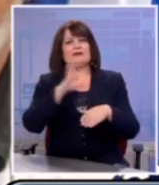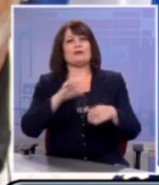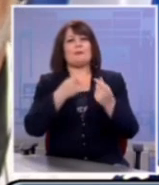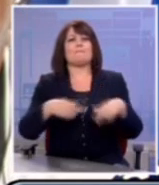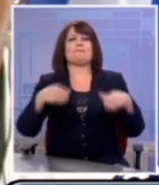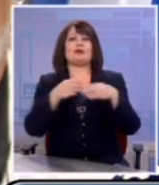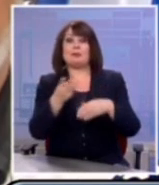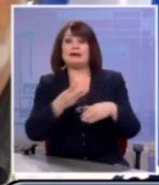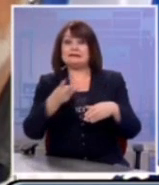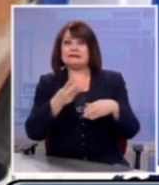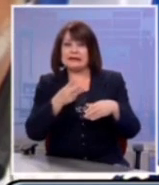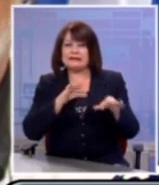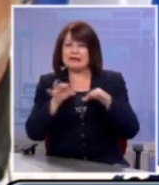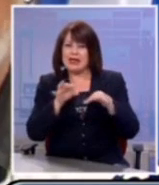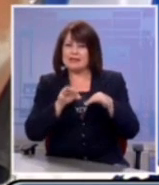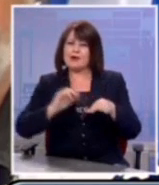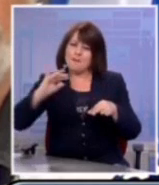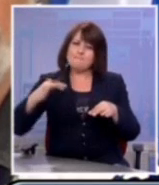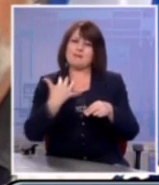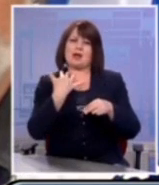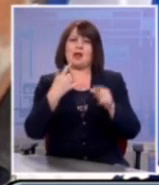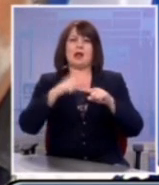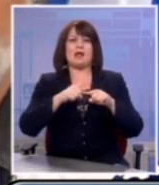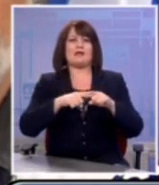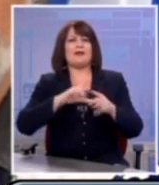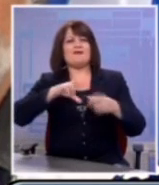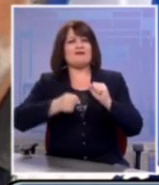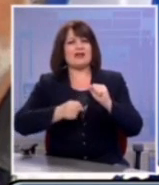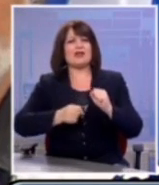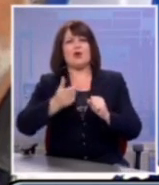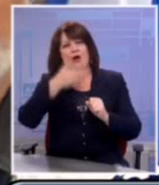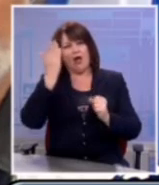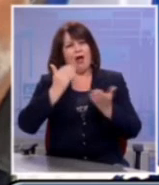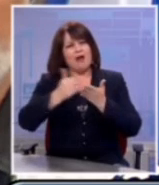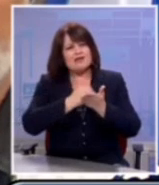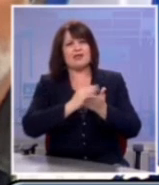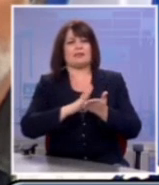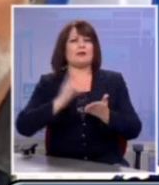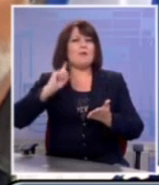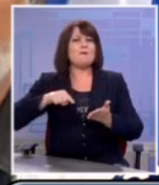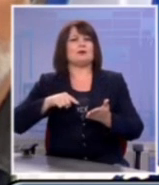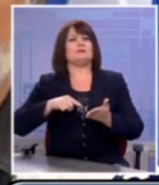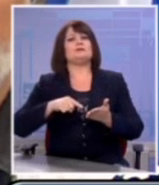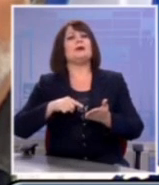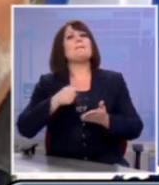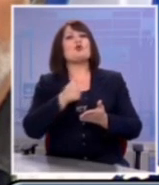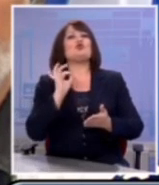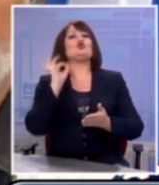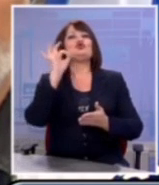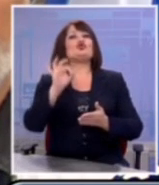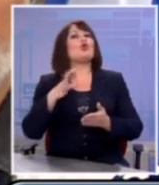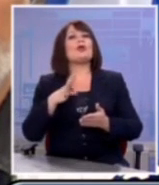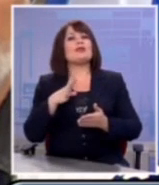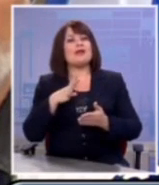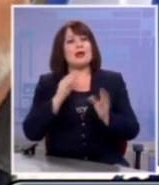Ευρωπαϊκή Επιτροπή. Αυτό το βίαιο, παράνομο και ανήθικο εγχείρημά τους είχε μοναδικό σκοπό να